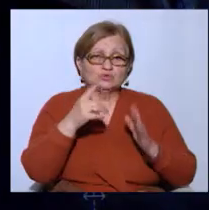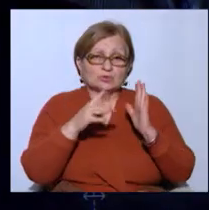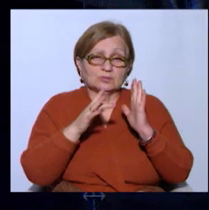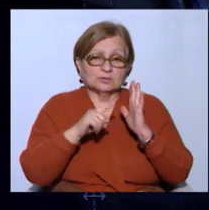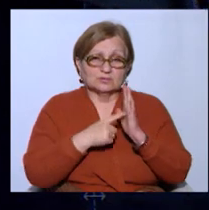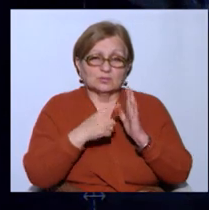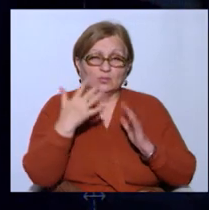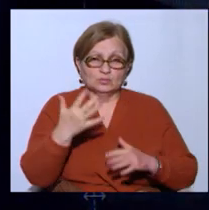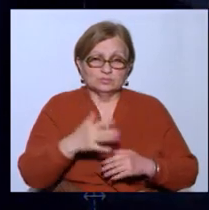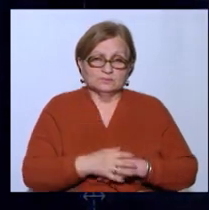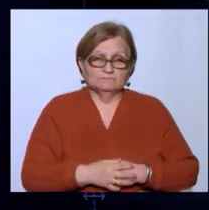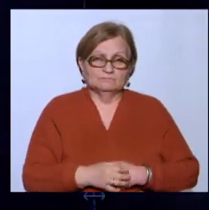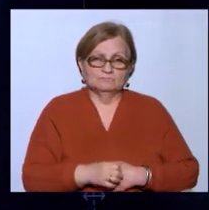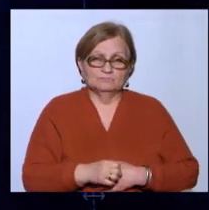ჯერ